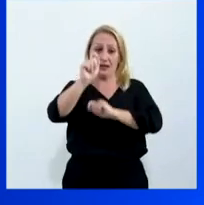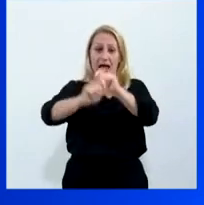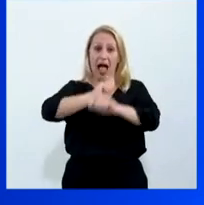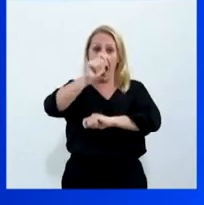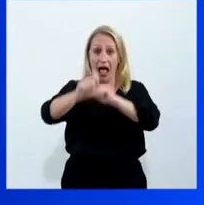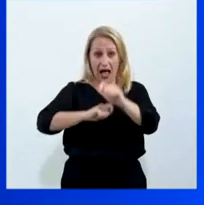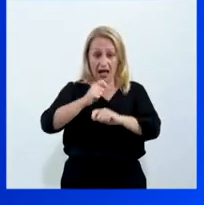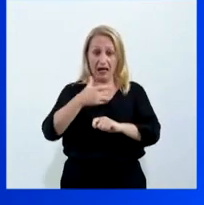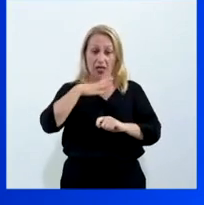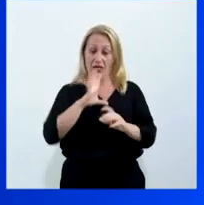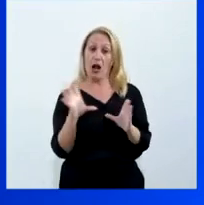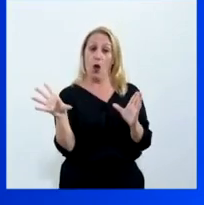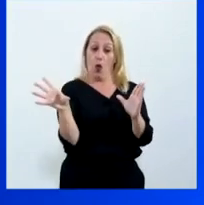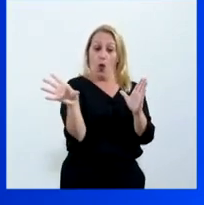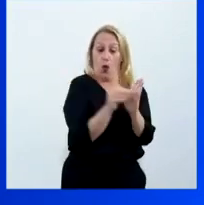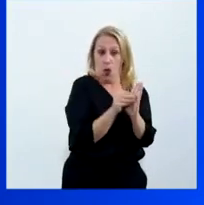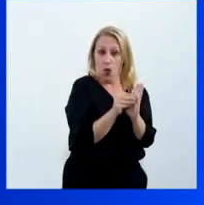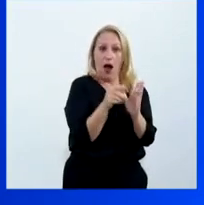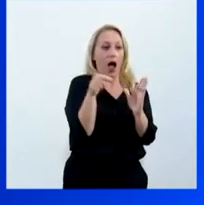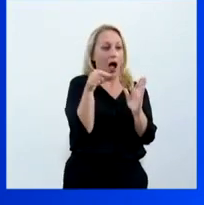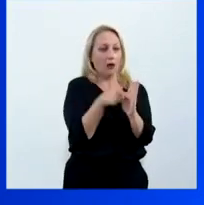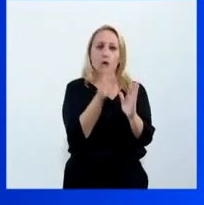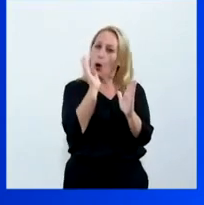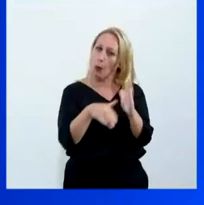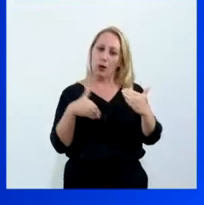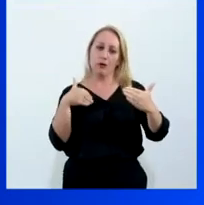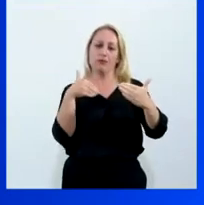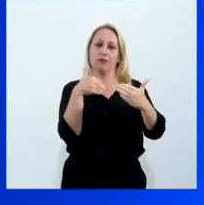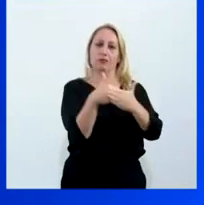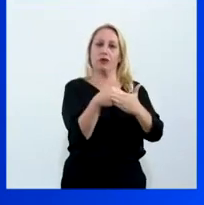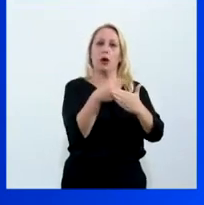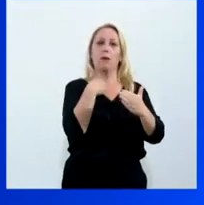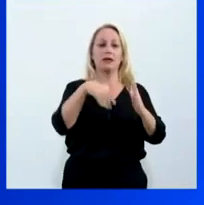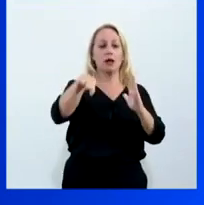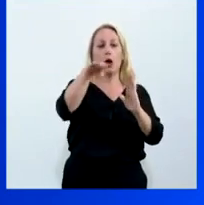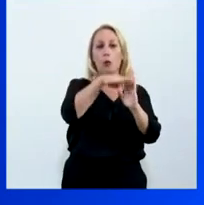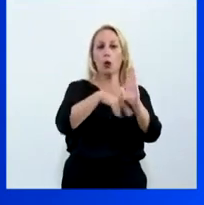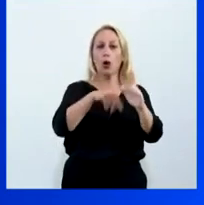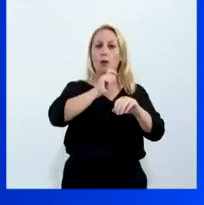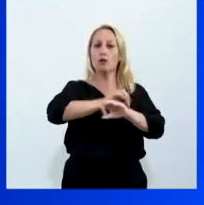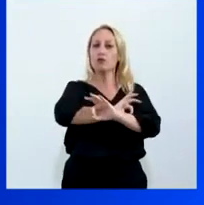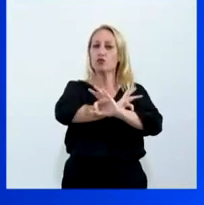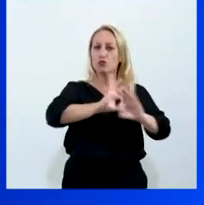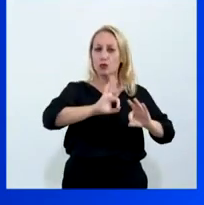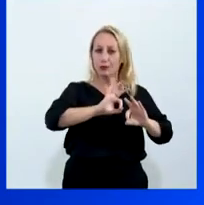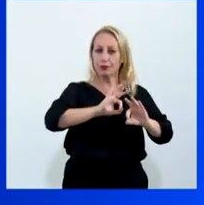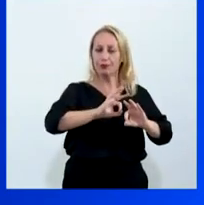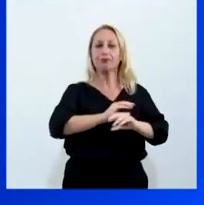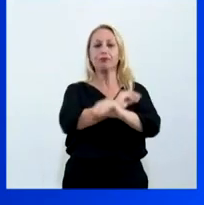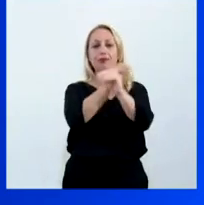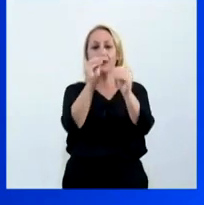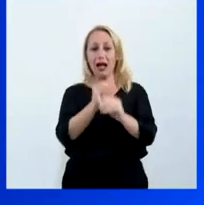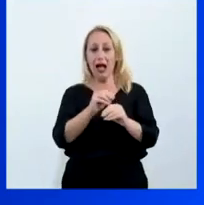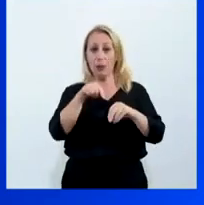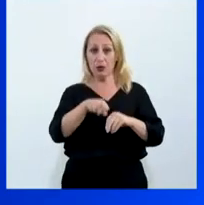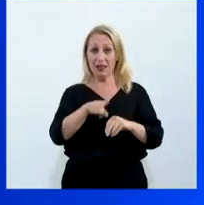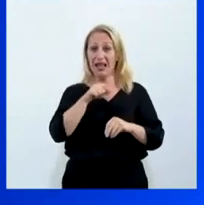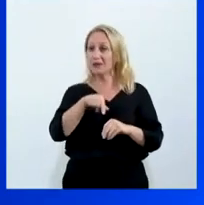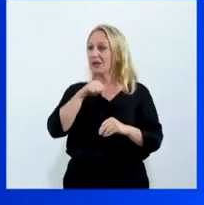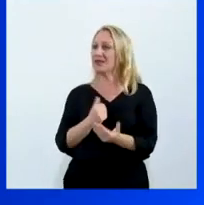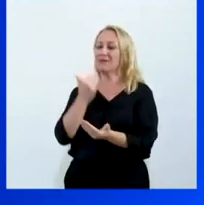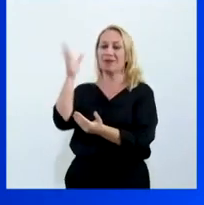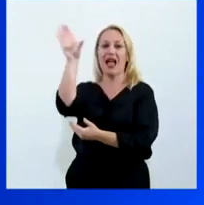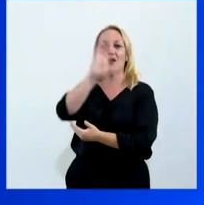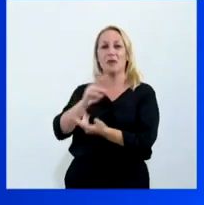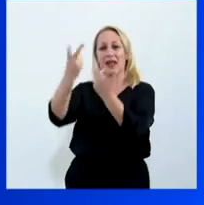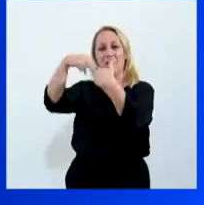οποία θα ενταχθούν, μπορούν πραγματικά να έχουν υλοποιηθεί εντός των χρονοδιαγραμμάτων του Ταμείου. Και γι' αυτό και στην αναθεώρηση την οποία καταθέσαμε, θα υπάρξει